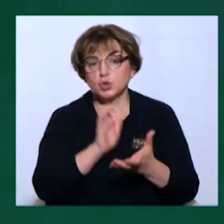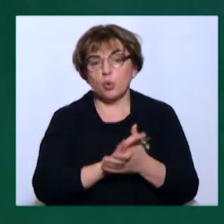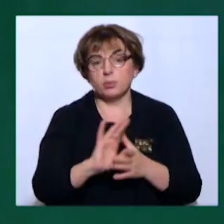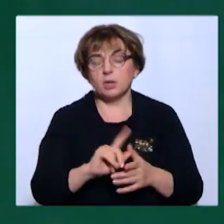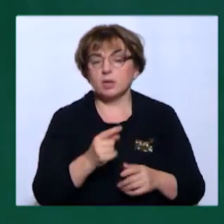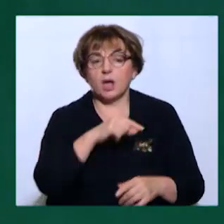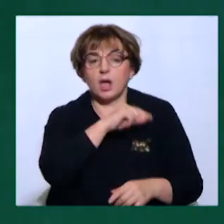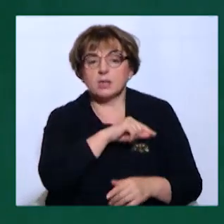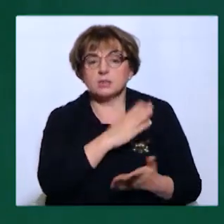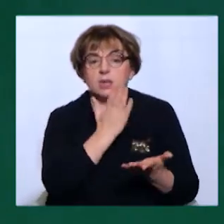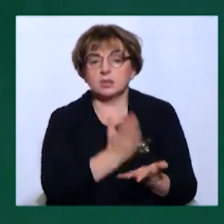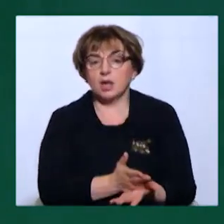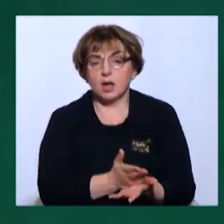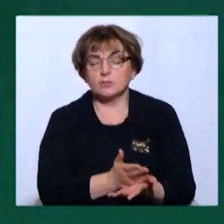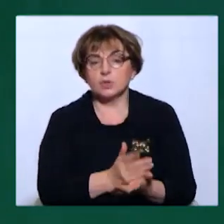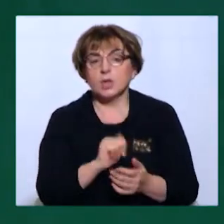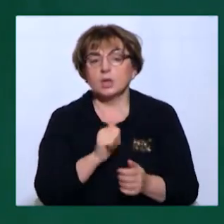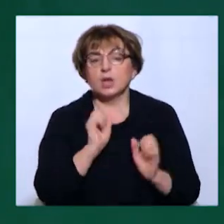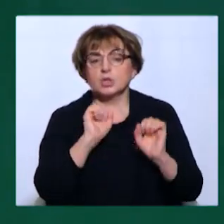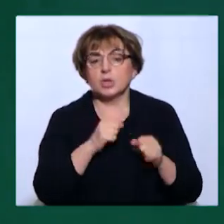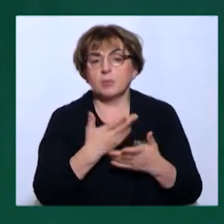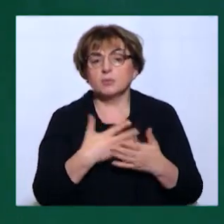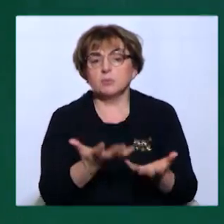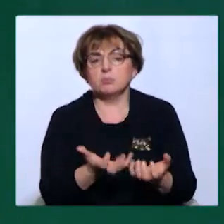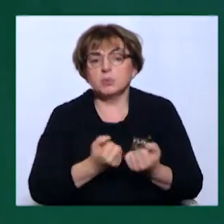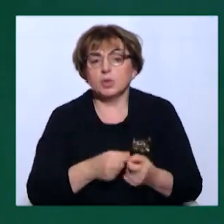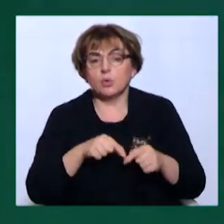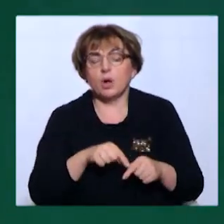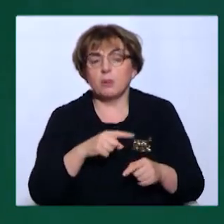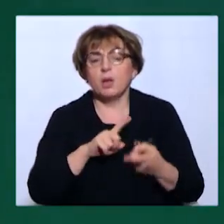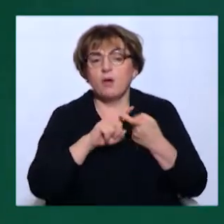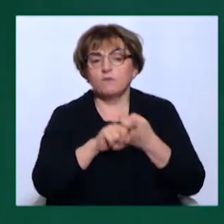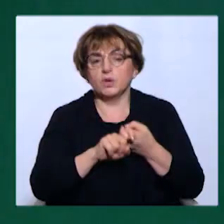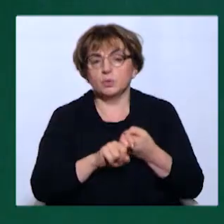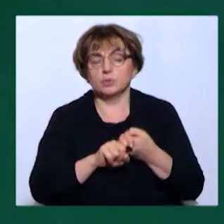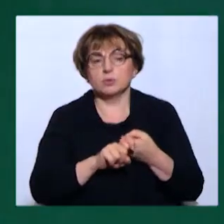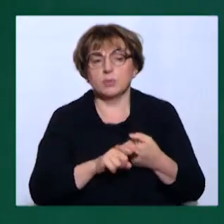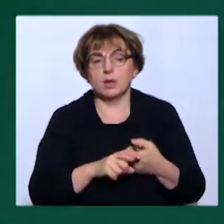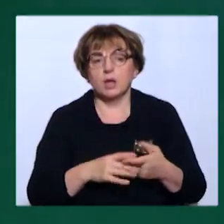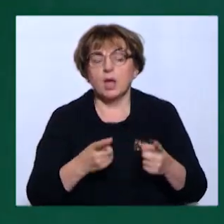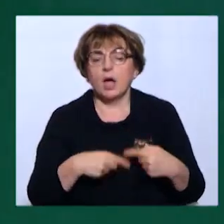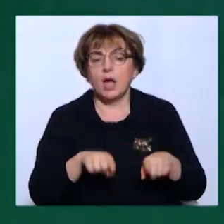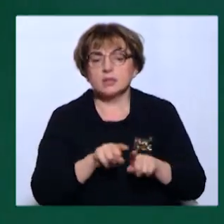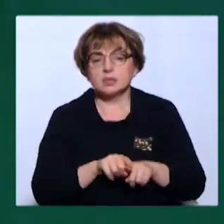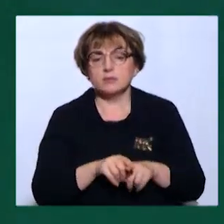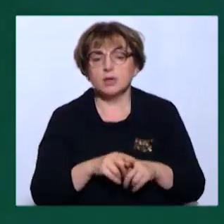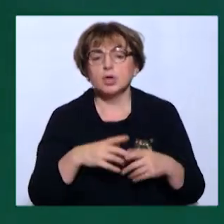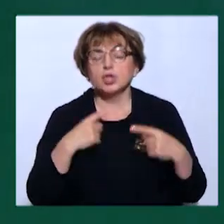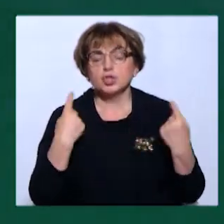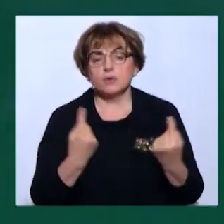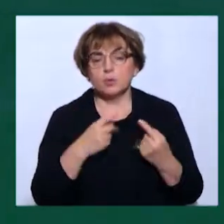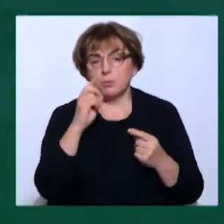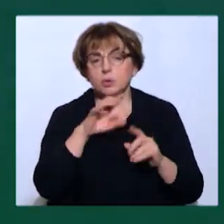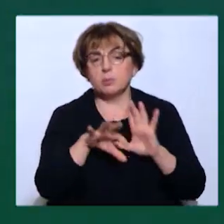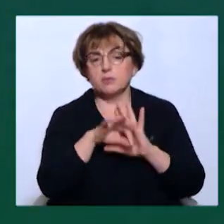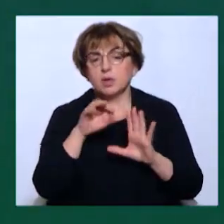რა თვისებები შეიძინა ამ ვირუსმა. ასევე ბუნებრივი